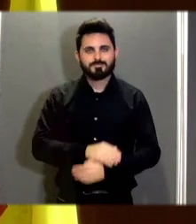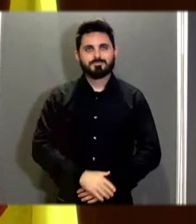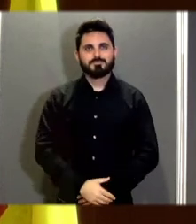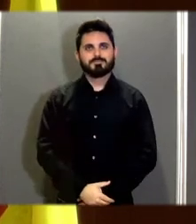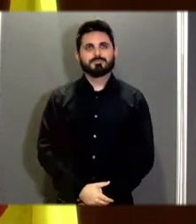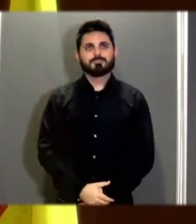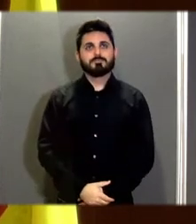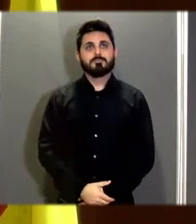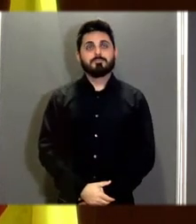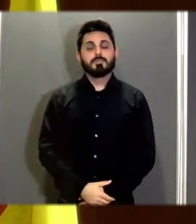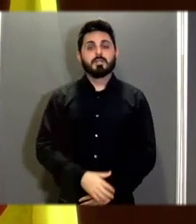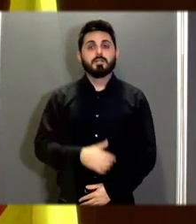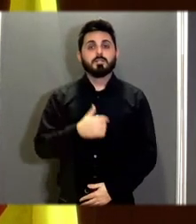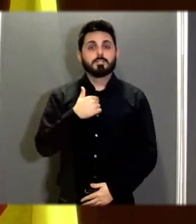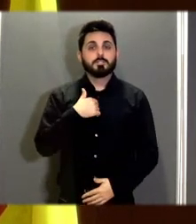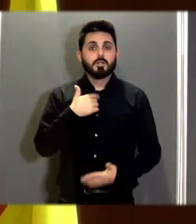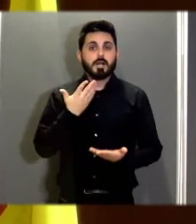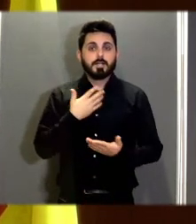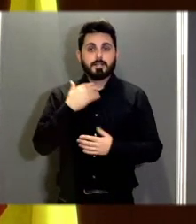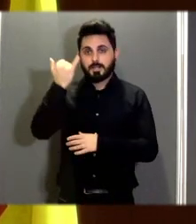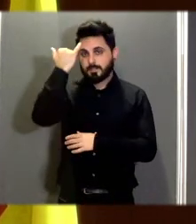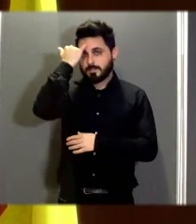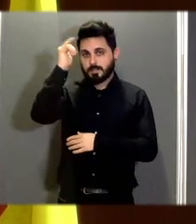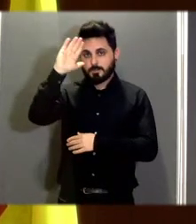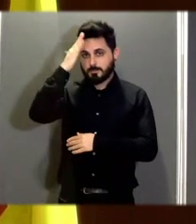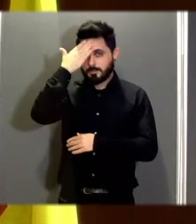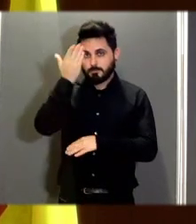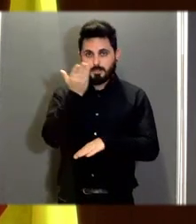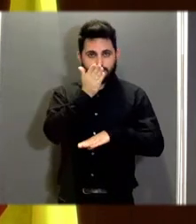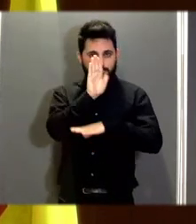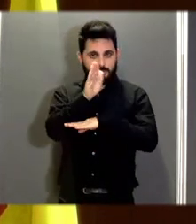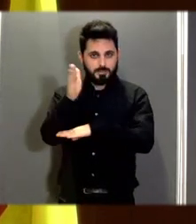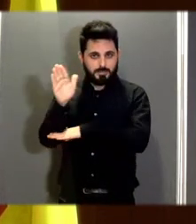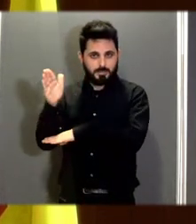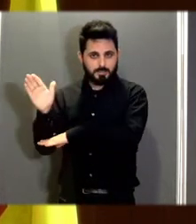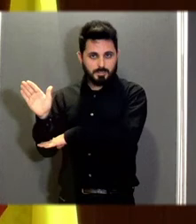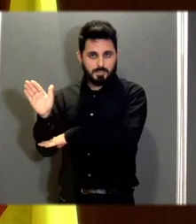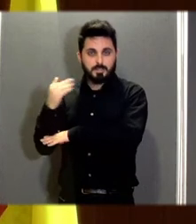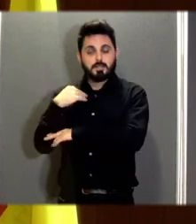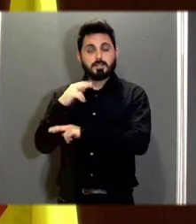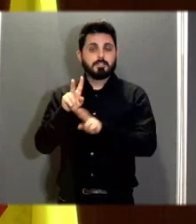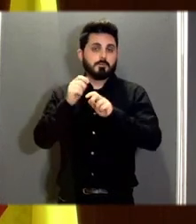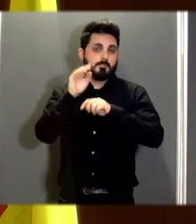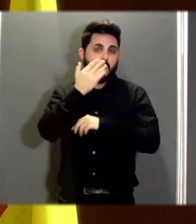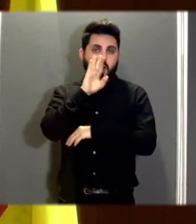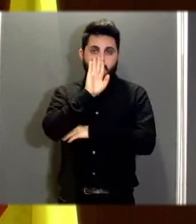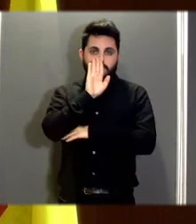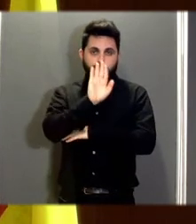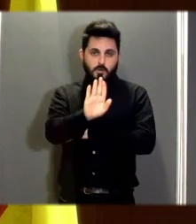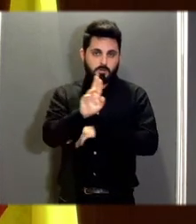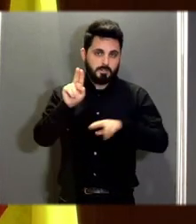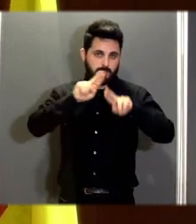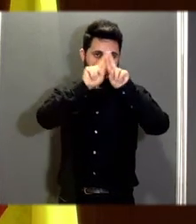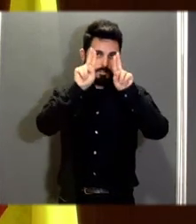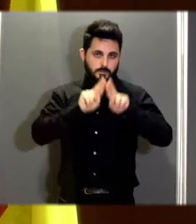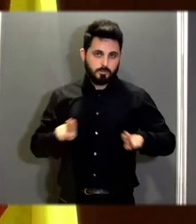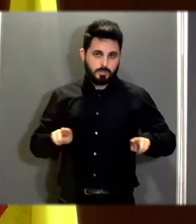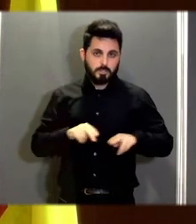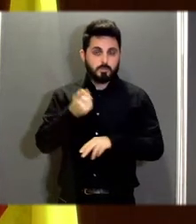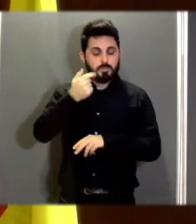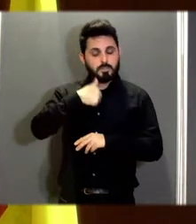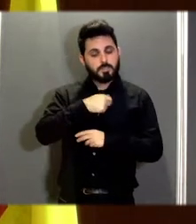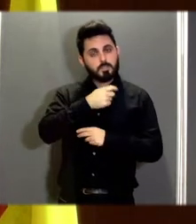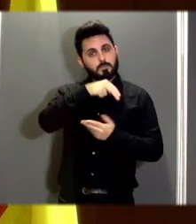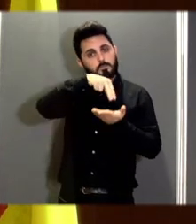Passaré a presentar les principals idees que van sortir en el front internacional, que vam comptar amb quatre ponents. i va haver-hi un